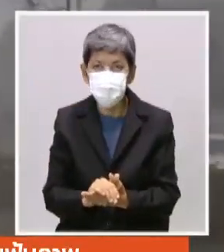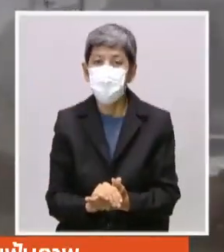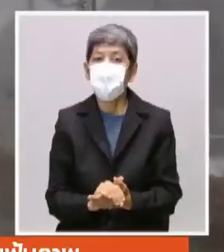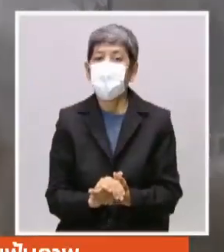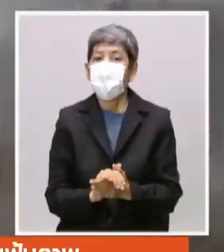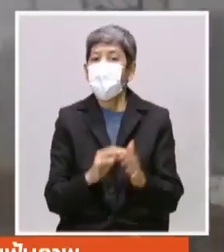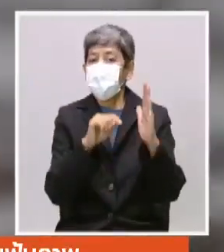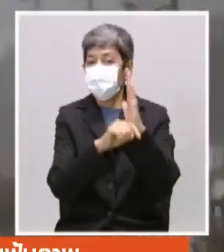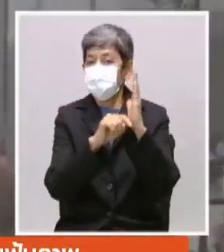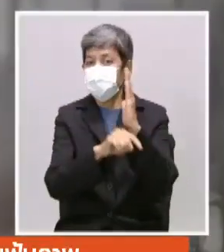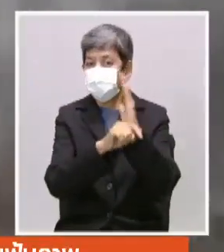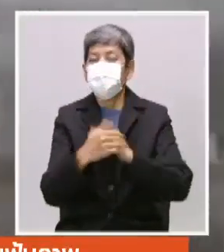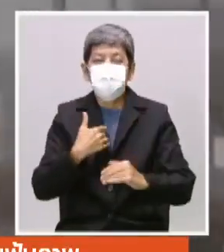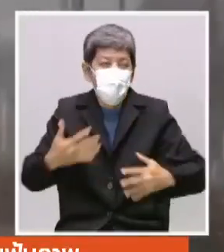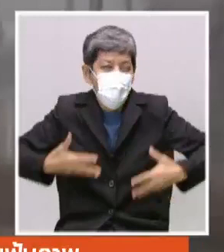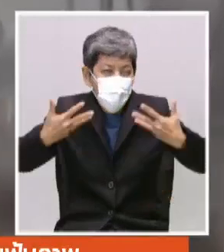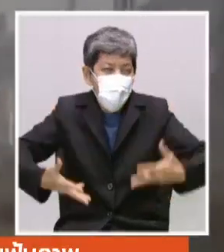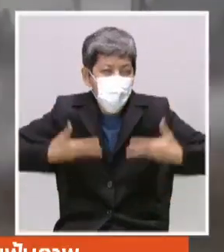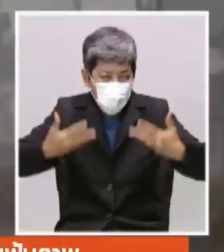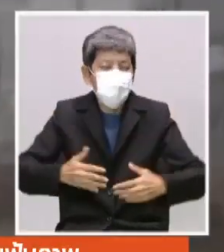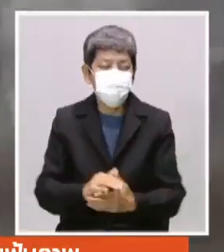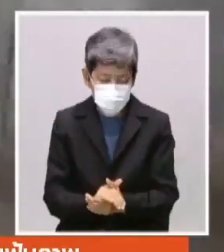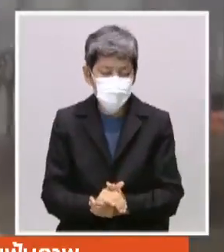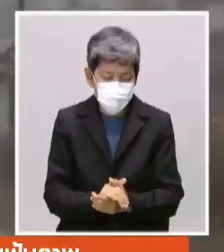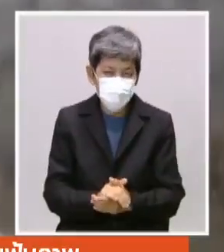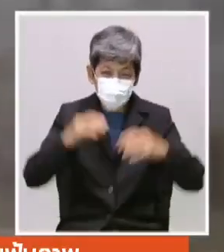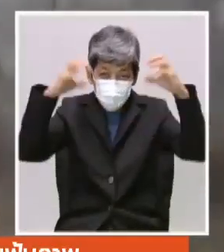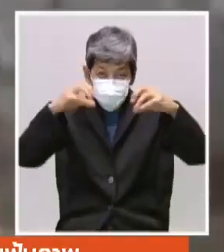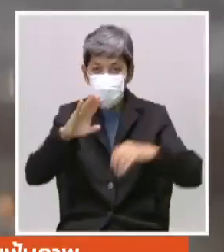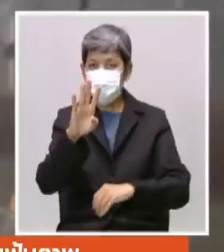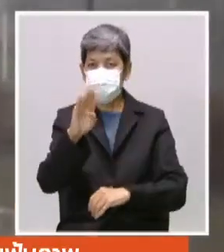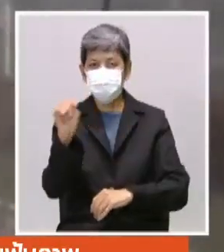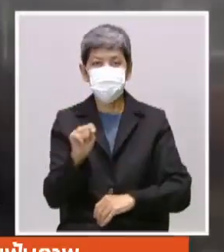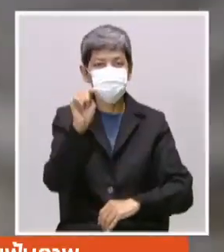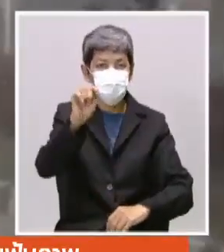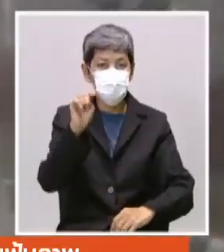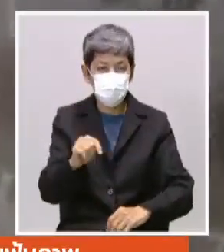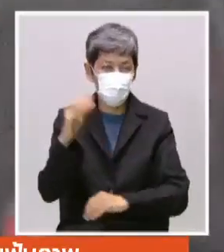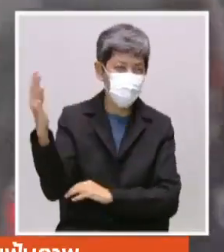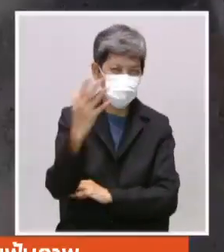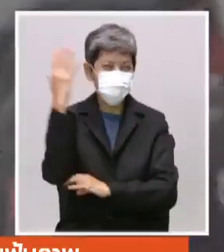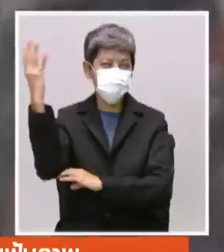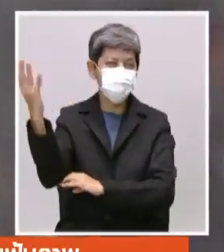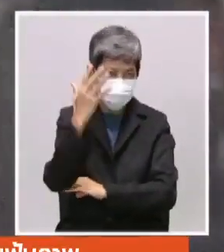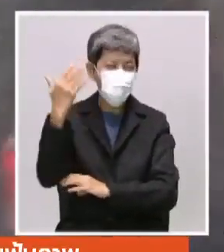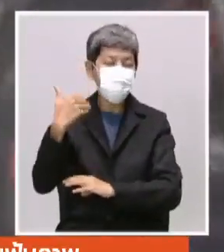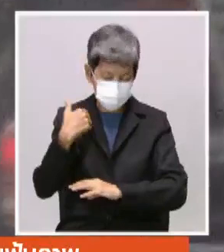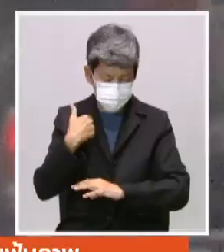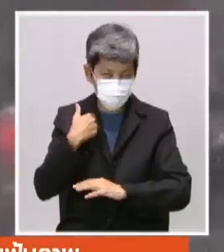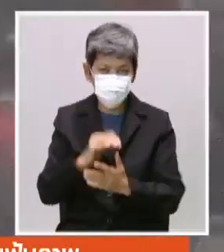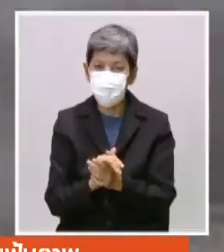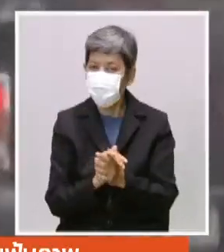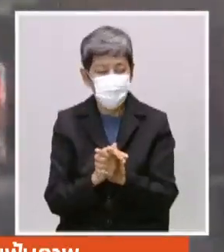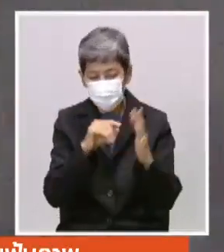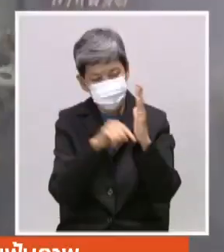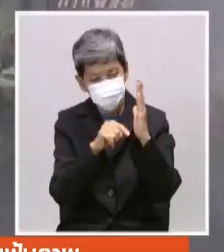ส่วนภาคตะวันออกค่ะก็มีอากาศร้อนฟ้าหลัวเช่นเดียวกันนะคะฝนร้อยละ40ของพื้นที่ลมกระโชกแรงบางแห่งเกือบทุก